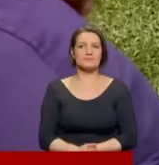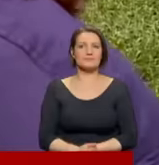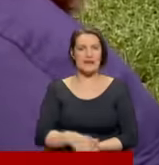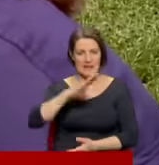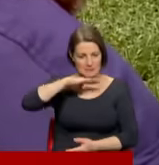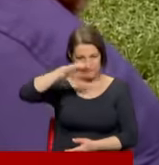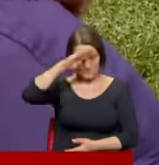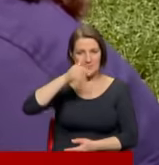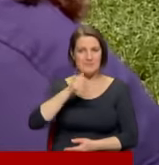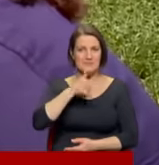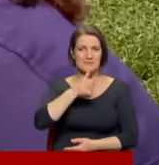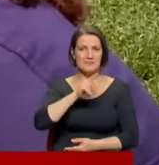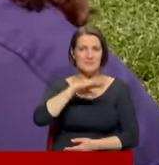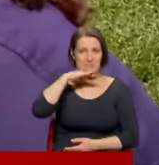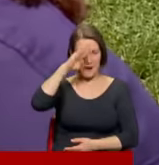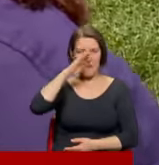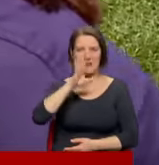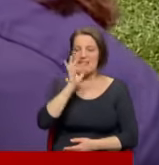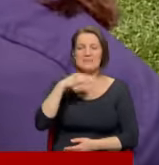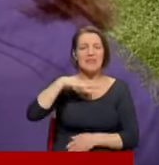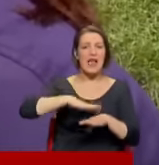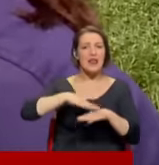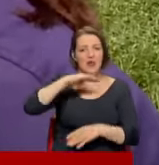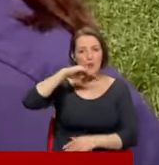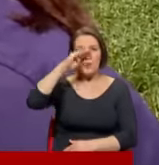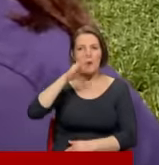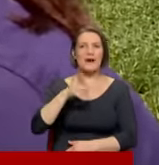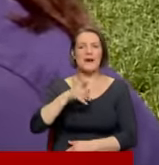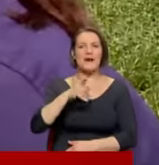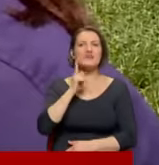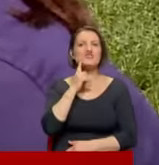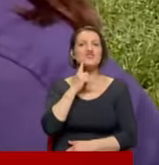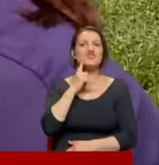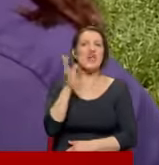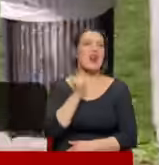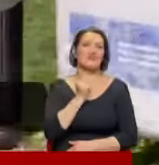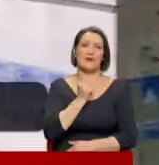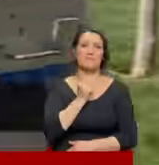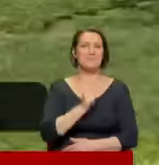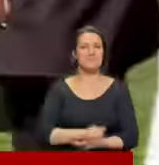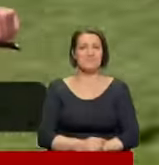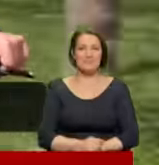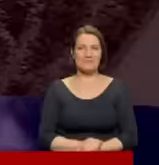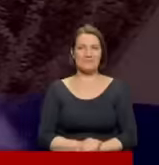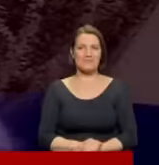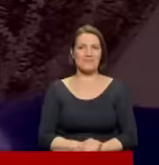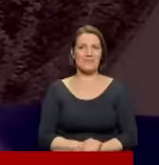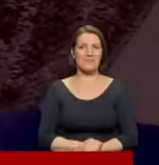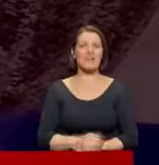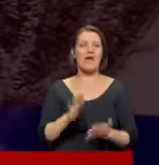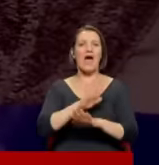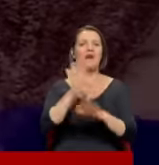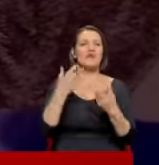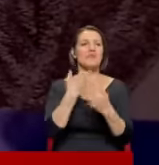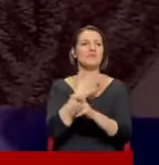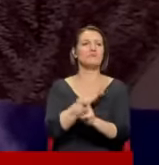El öpecek misin bayramda? Evet. Kimin elini öpeceksin? Bayramda şeker alacağım. Bayramlar. Dedik her